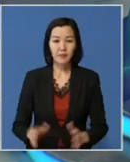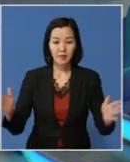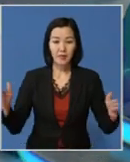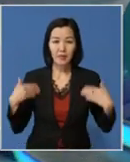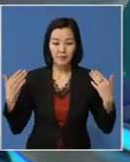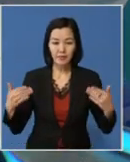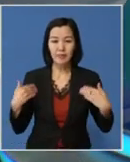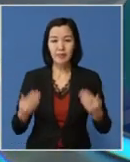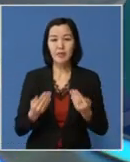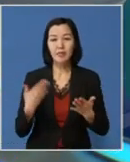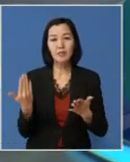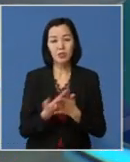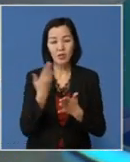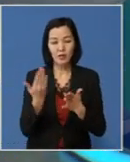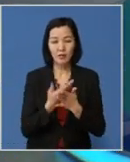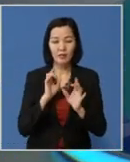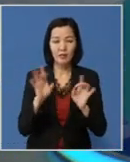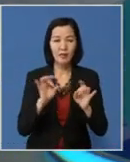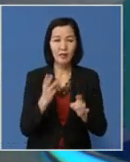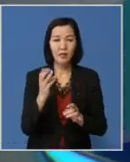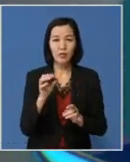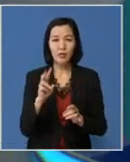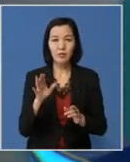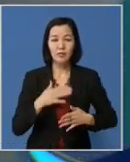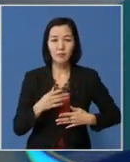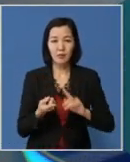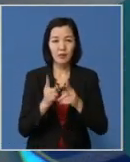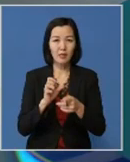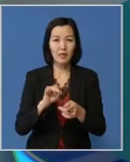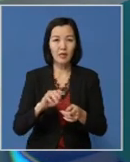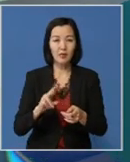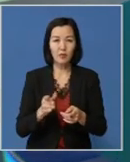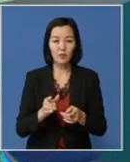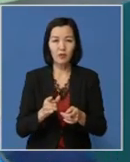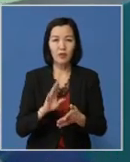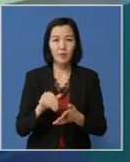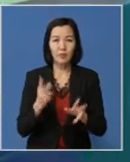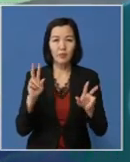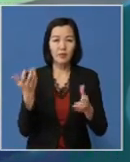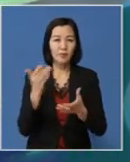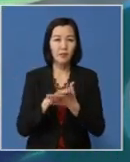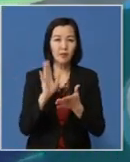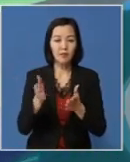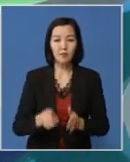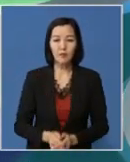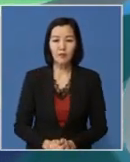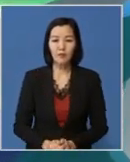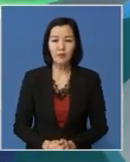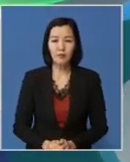Ассаламу алейкум, ардақты ағайын, Жетісу арнасында қорытынды жаңалықтар топтамасы. Студияда Шыңғыс Қалиден, сурда аудармада Айгүл Жұмашқызы алдымен